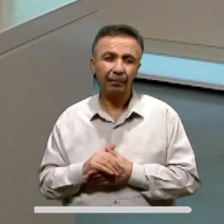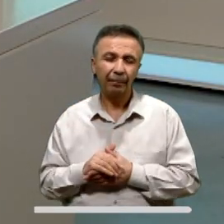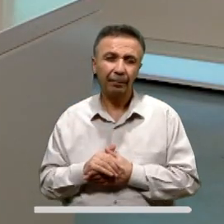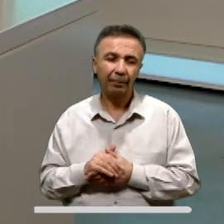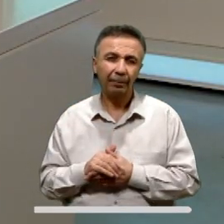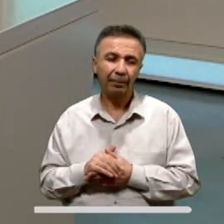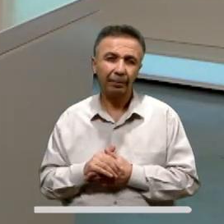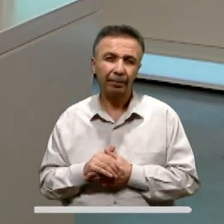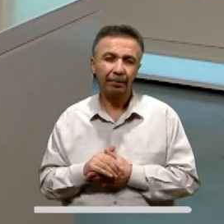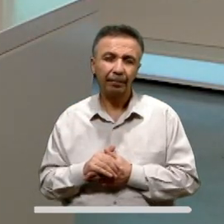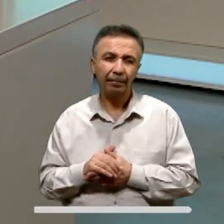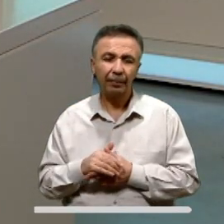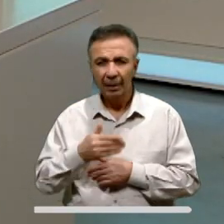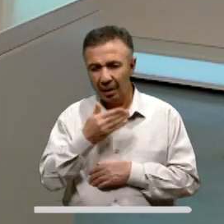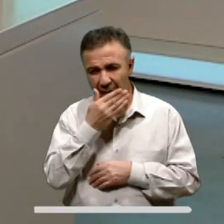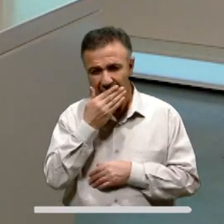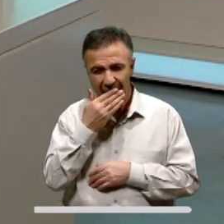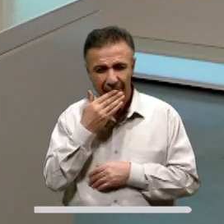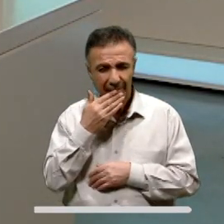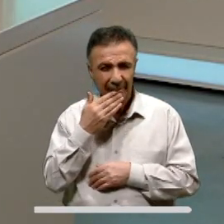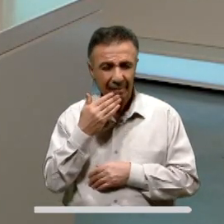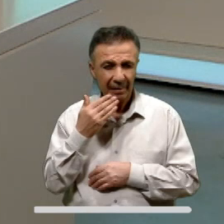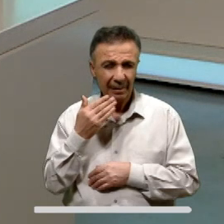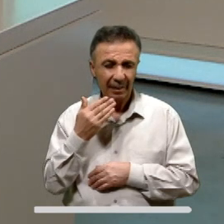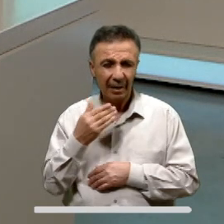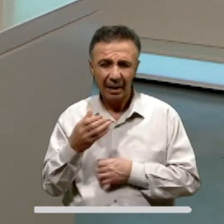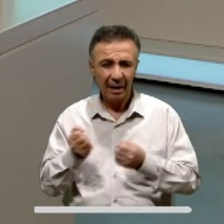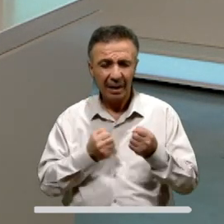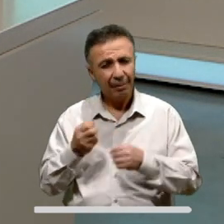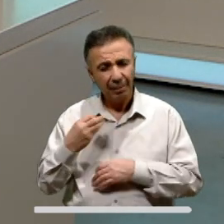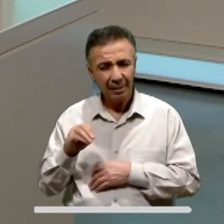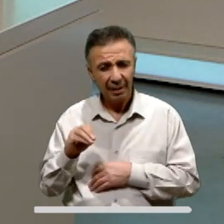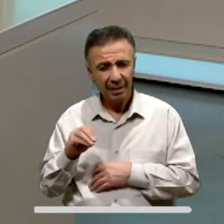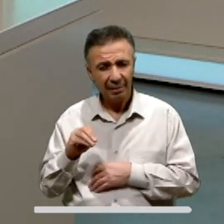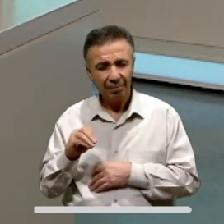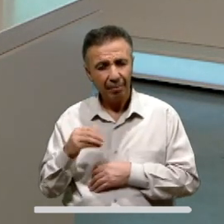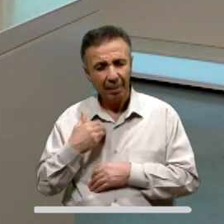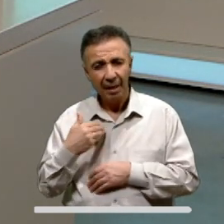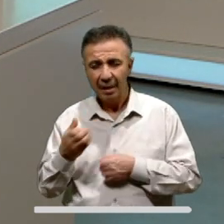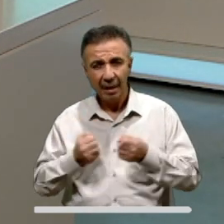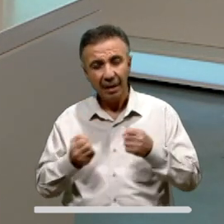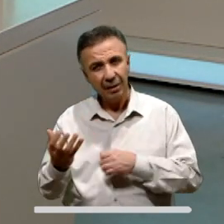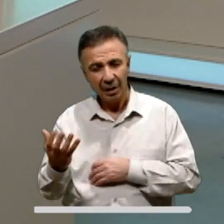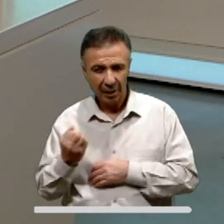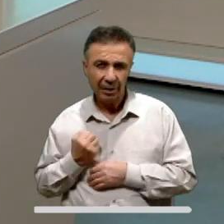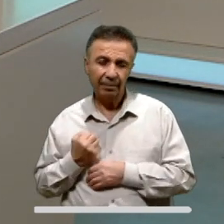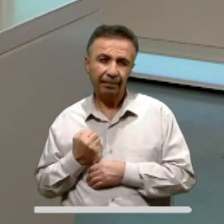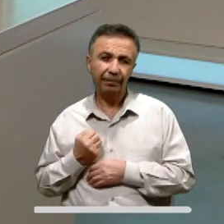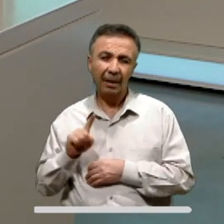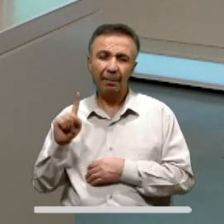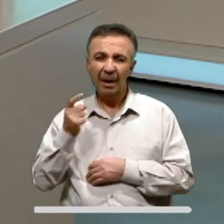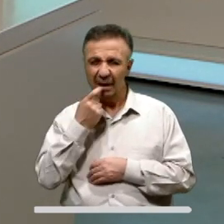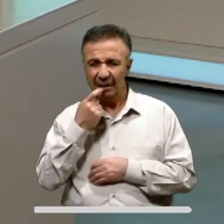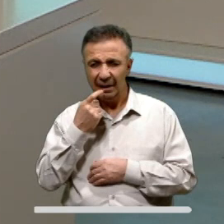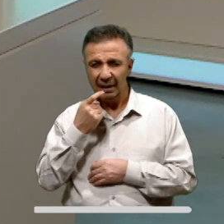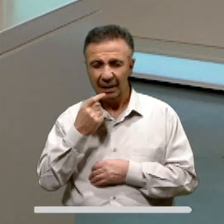üzerinden bir sene geçmedi. Ramazan'dan bir ay arabamı sattım. Ben araç alacağım. Ondan sonra bir sene